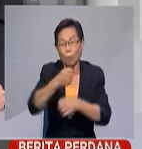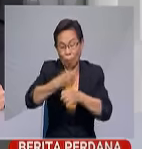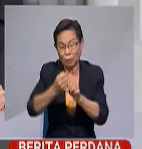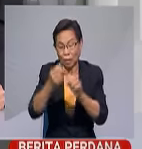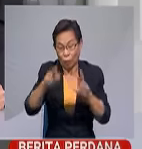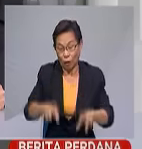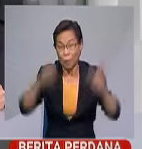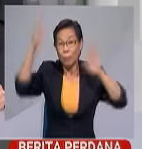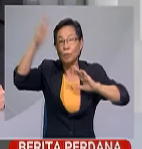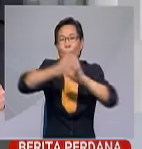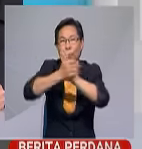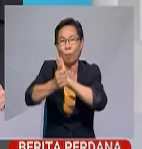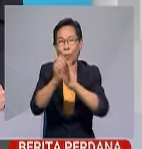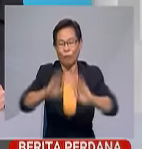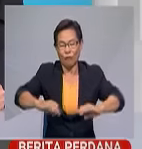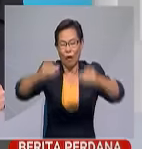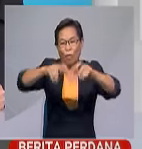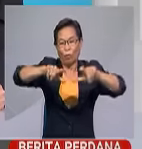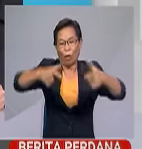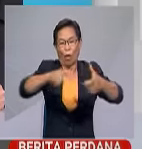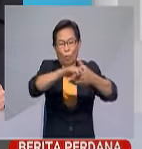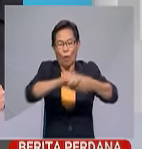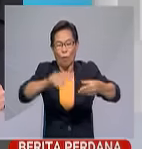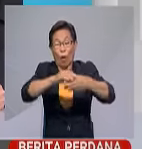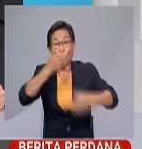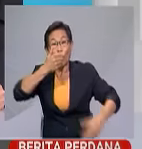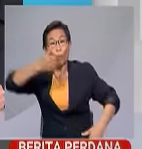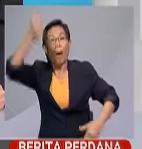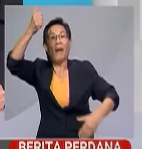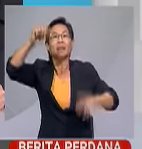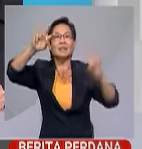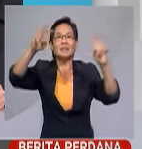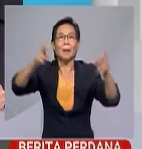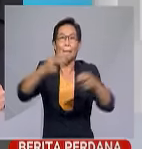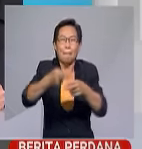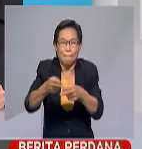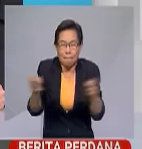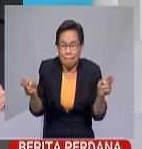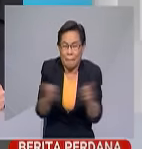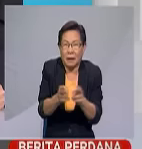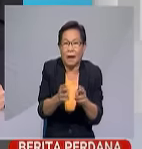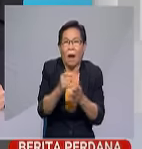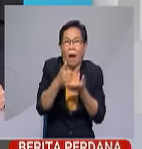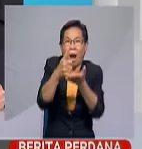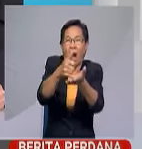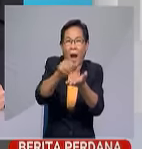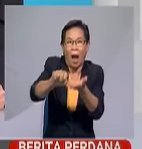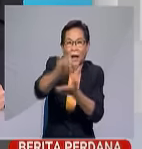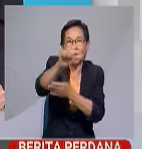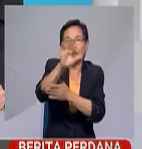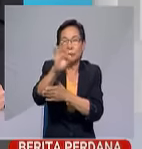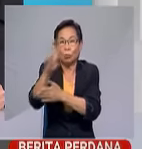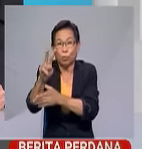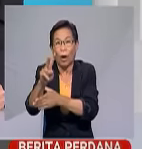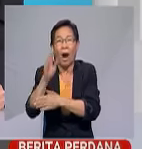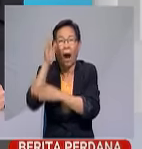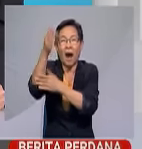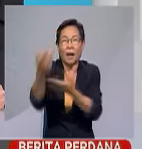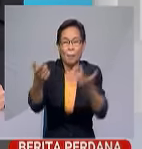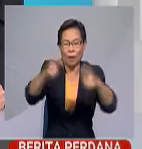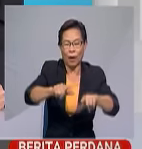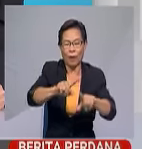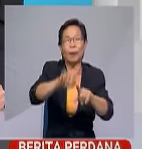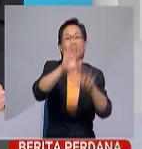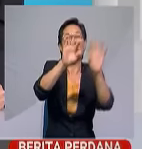tempatan layak sebagai finalis kategori dokumentari terbaik subjek pendek bagi anugerah Akademi ke-92 yang bakal